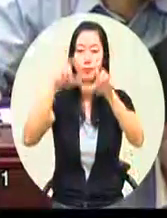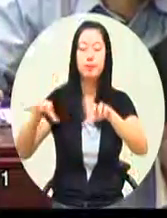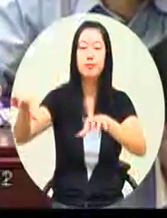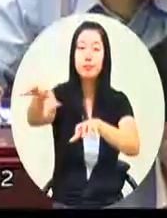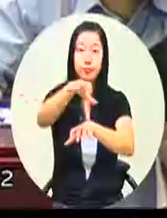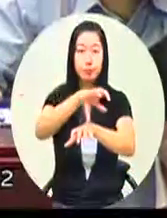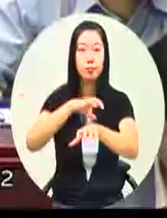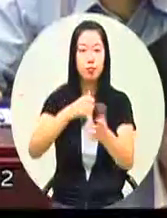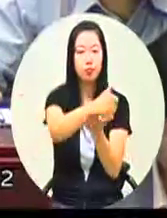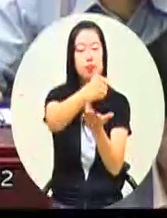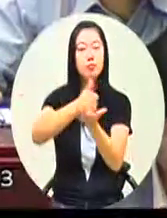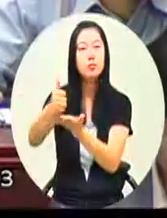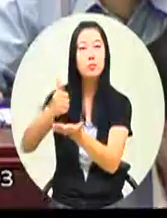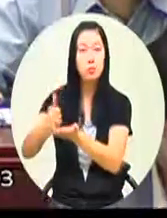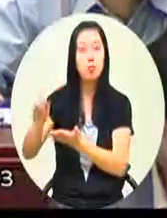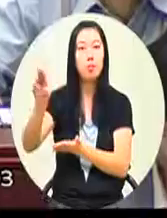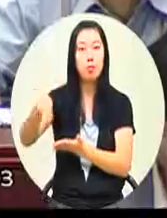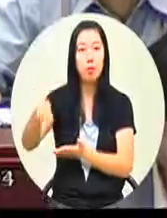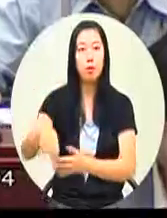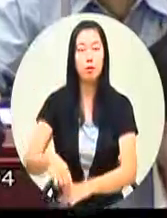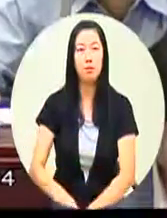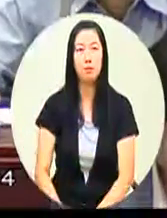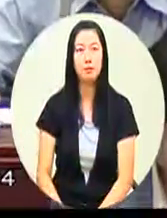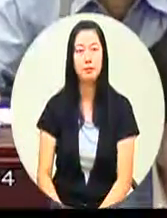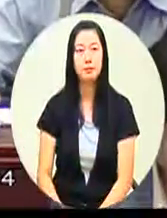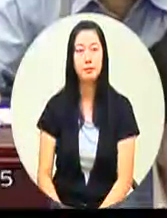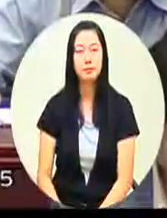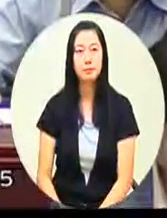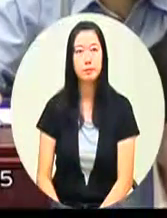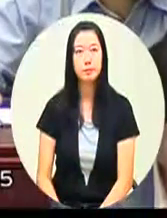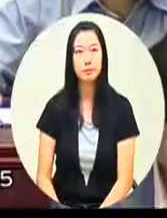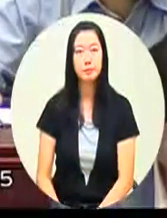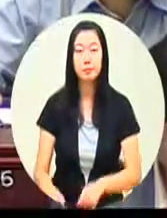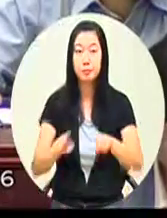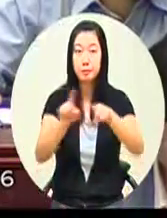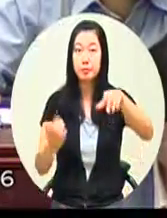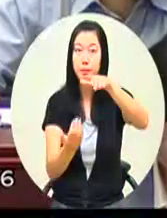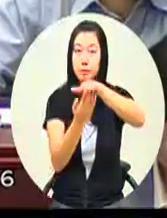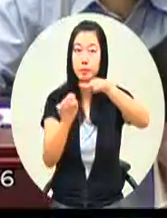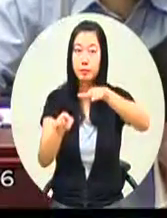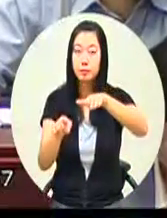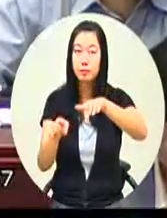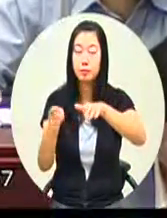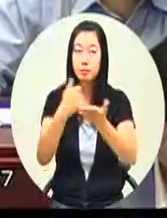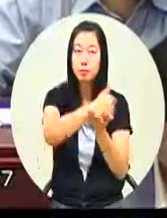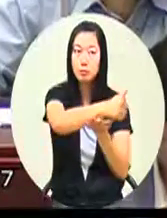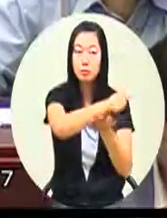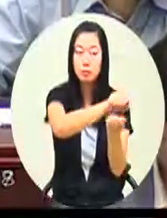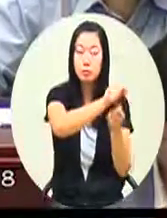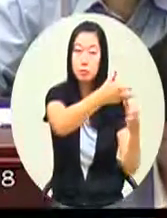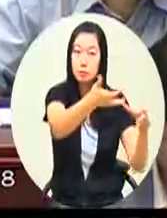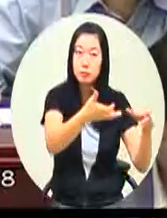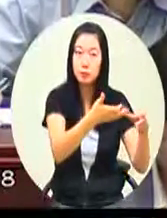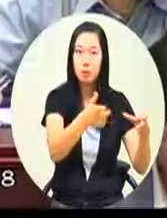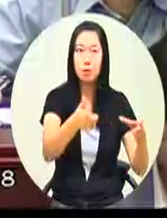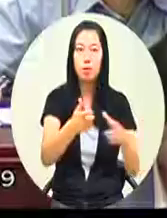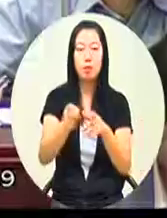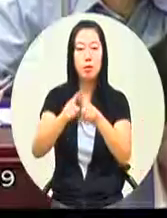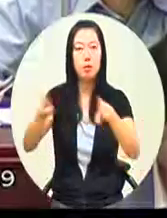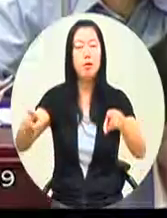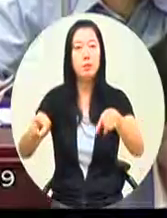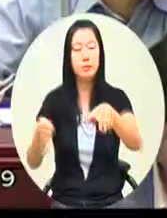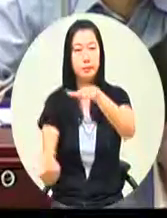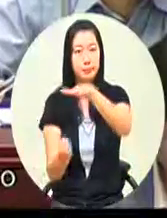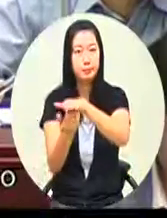进到我们的那个平顶的净水厂里面。 上一平顶呢，不是上一澄清湖哎。 那平顶的话，它有自己的供水